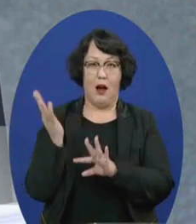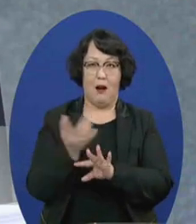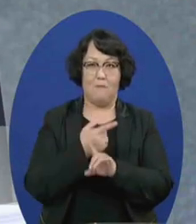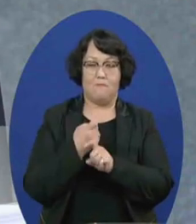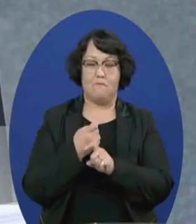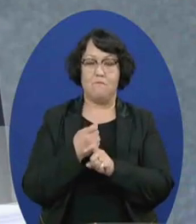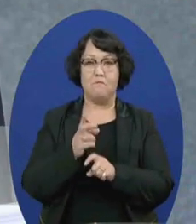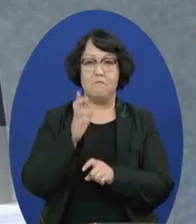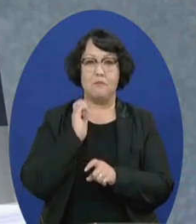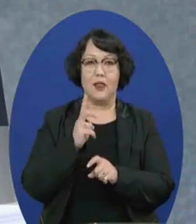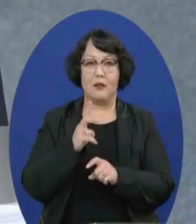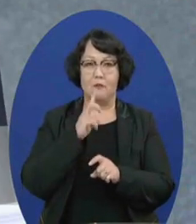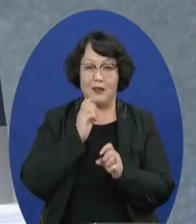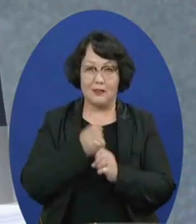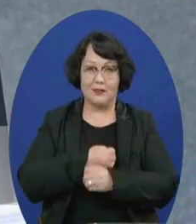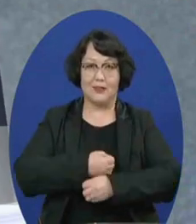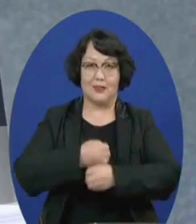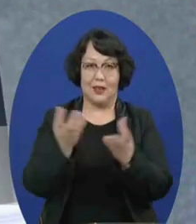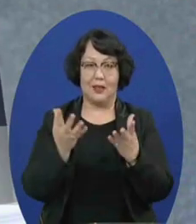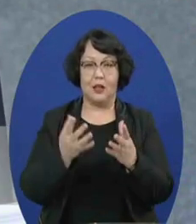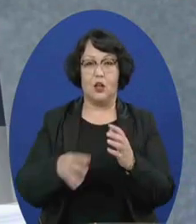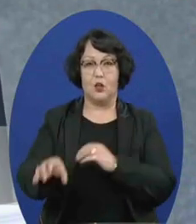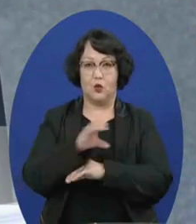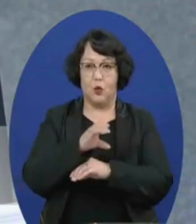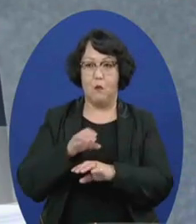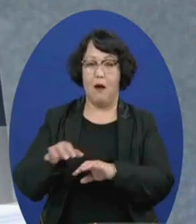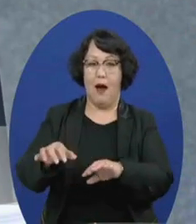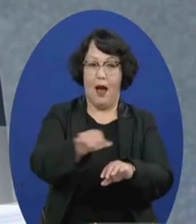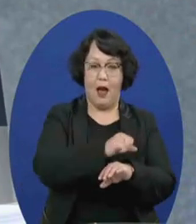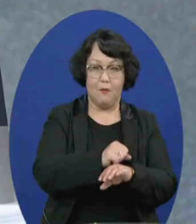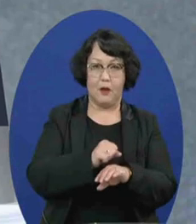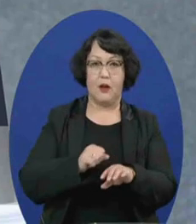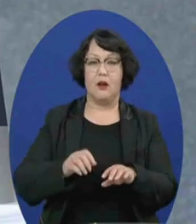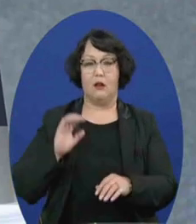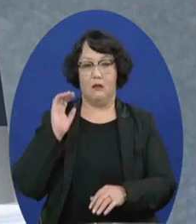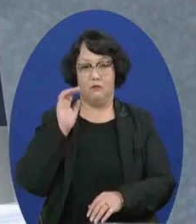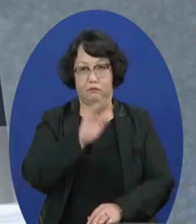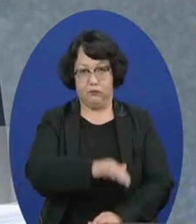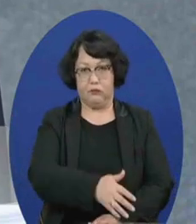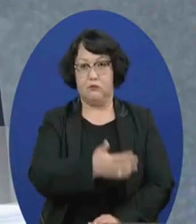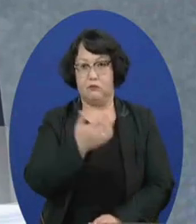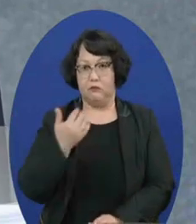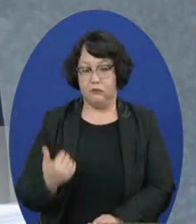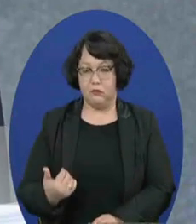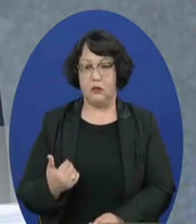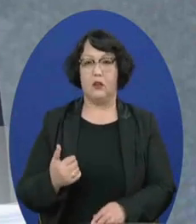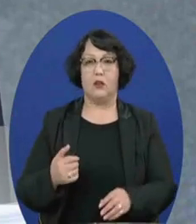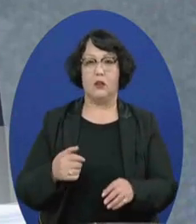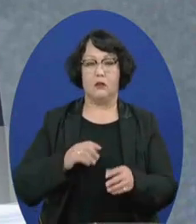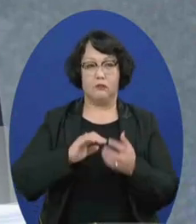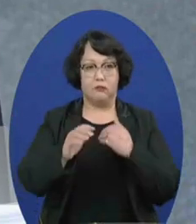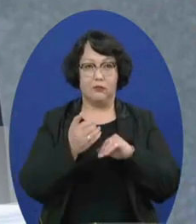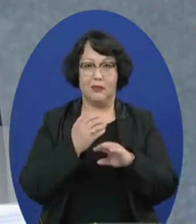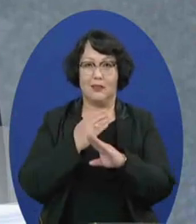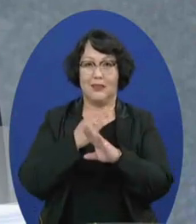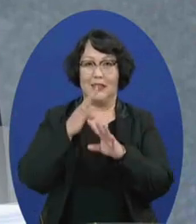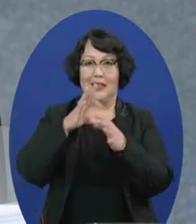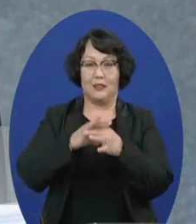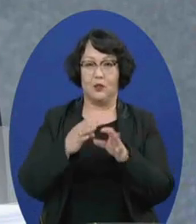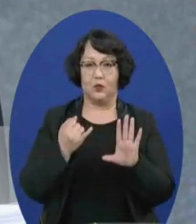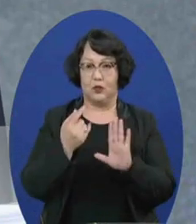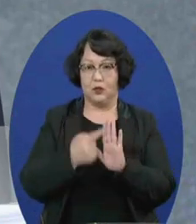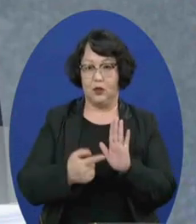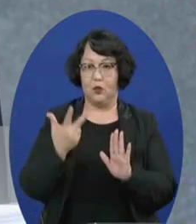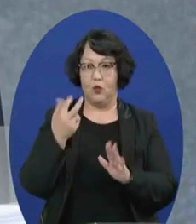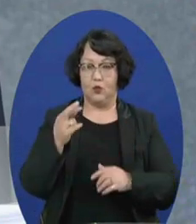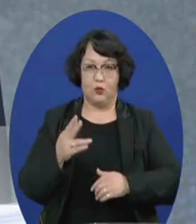бэлэн байдлыг одоо зарлаж Сумаас аймаг руу, аймгаас Сумд руу одоо бүх хөдөлгөөнүүдийг хаасан учраас 6 сарын 30 хүртэл